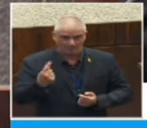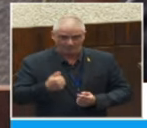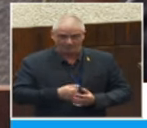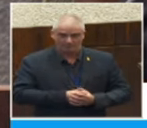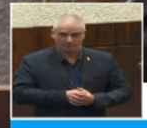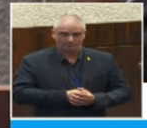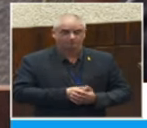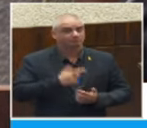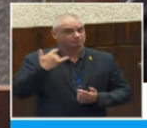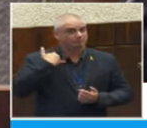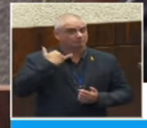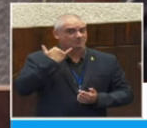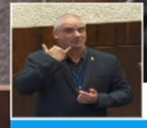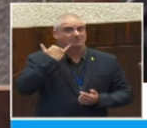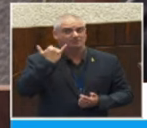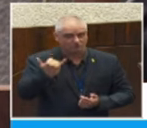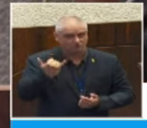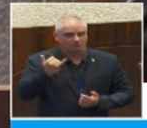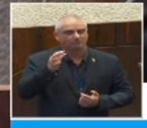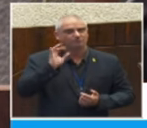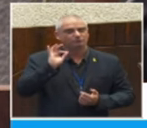התקשרתי כדי להיחלש.